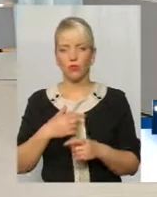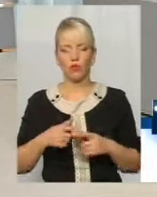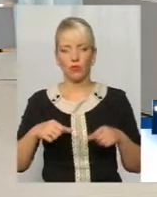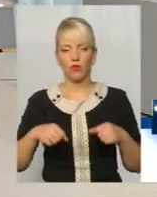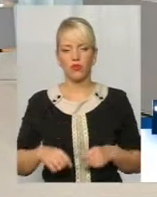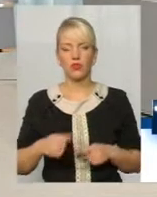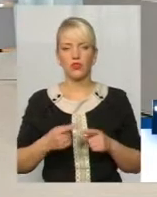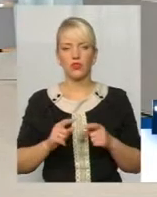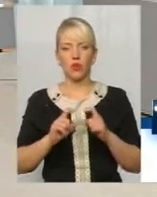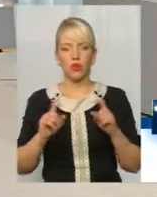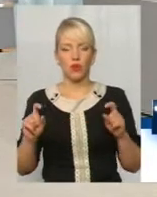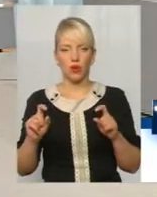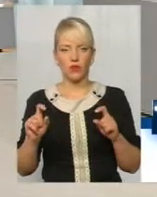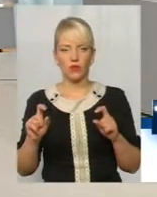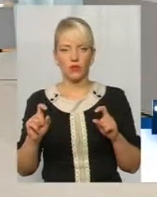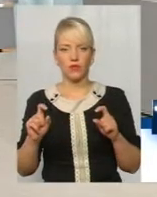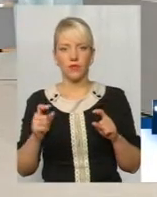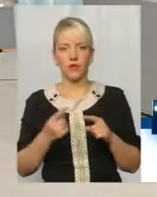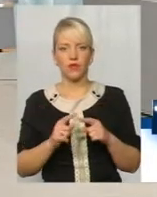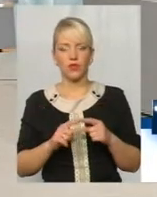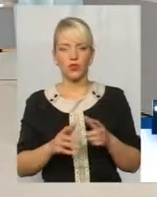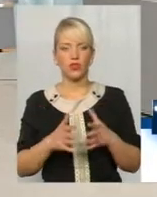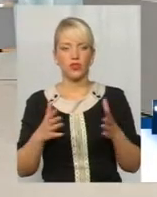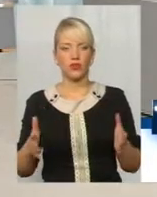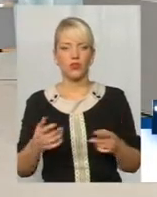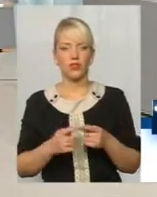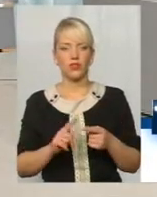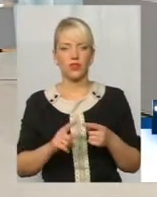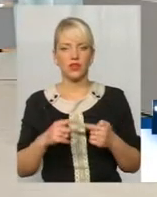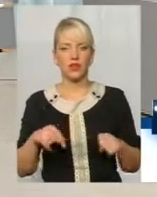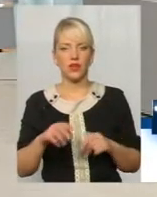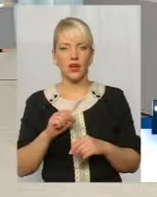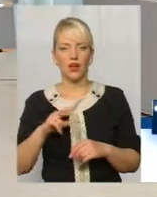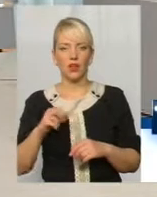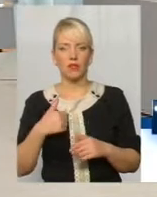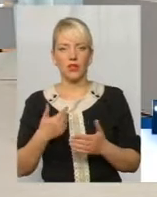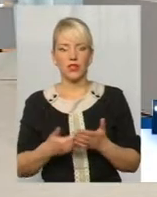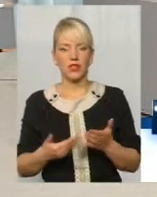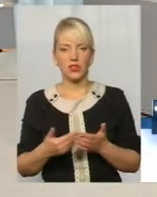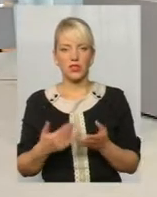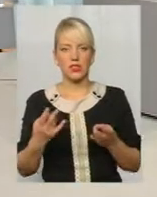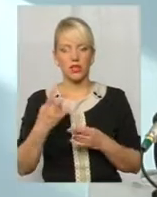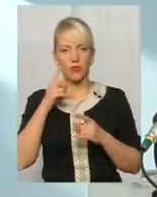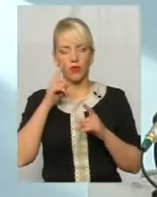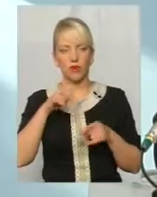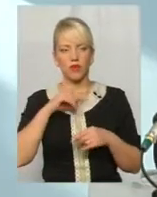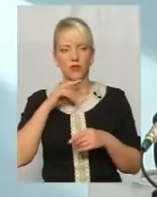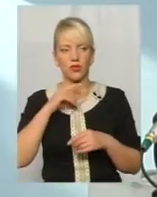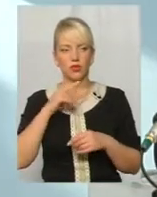того органу досить такі широкі в цій сфері, але мені здається, варто увагу звернути